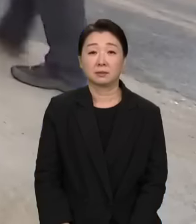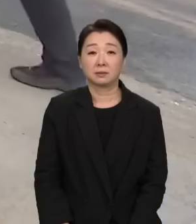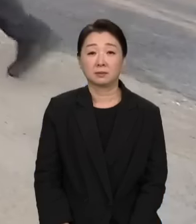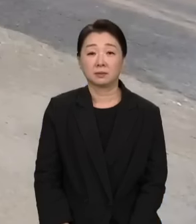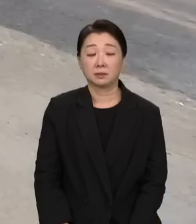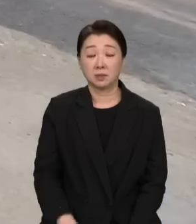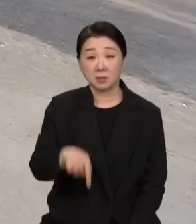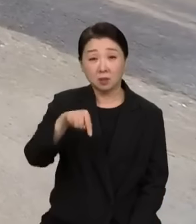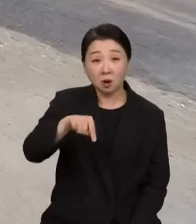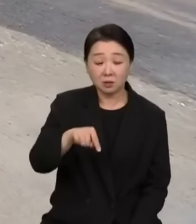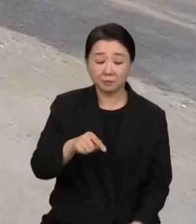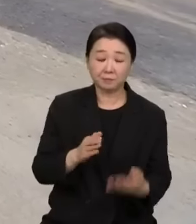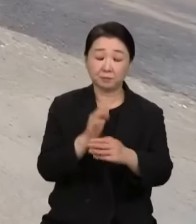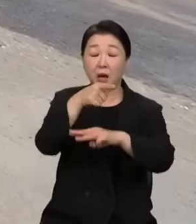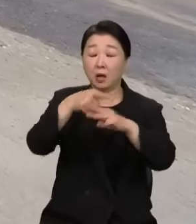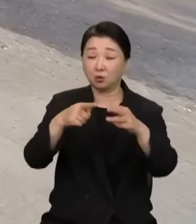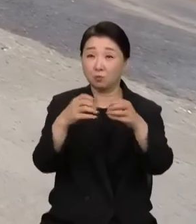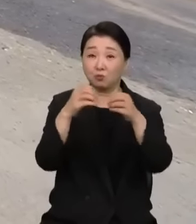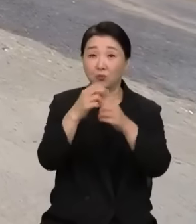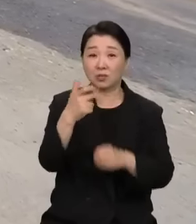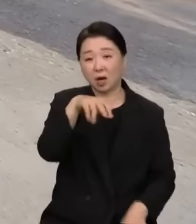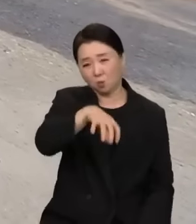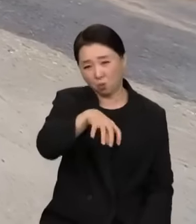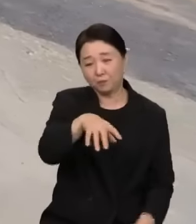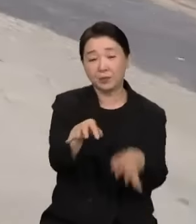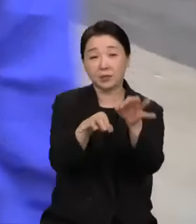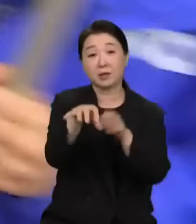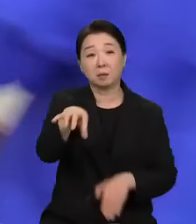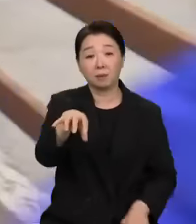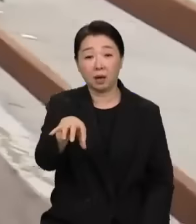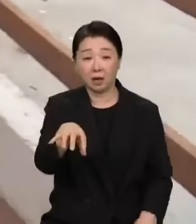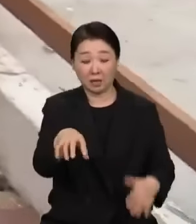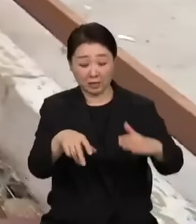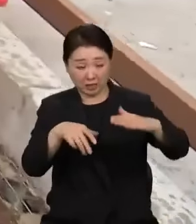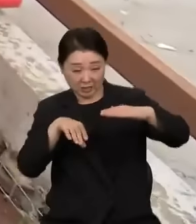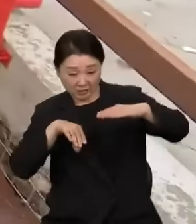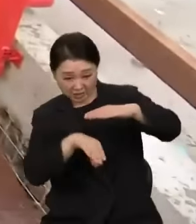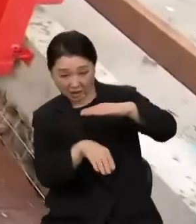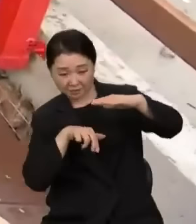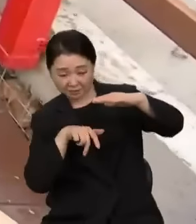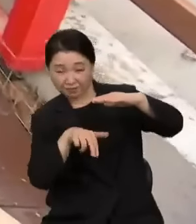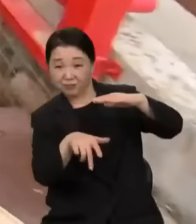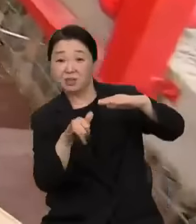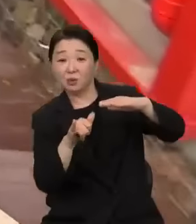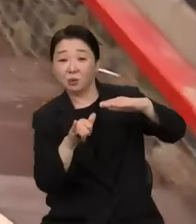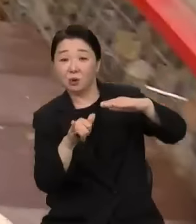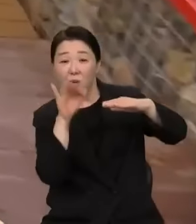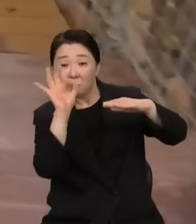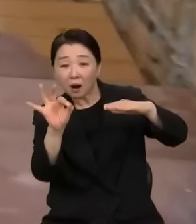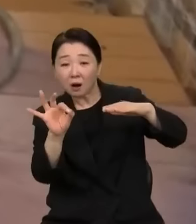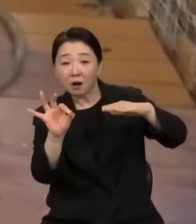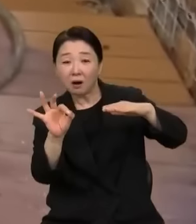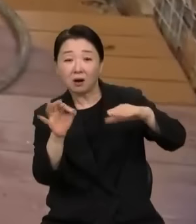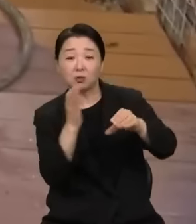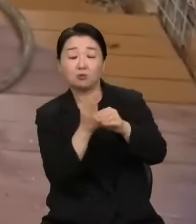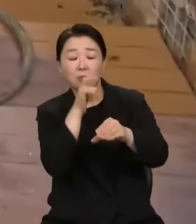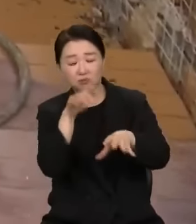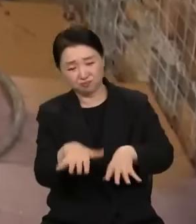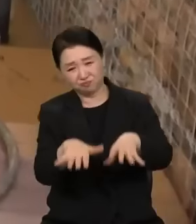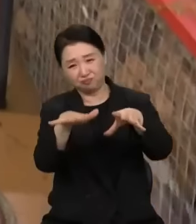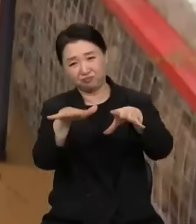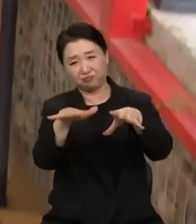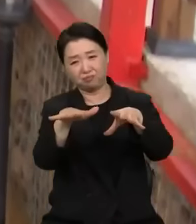네, 여기는 파주 문산읍에 있는 한 상가 앞입니다. 여기가 지하로 내려가는 계단인데요. 보시는 것처럼 중간부터는 물에 완전히